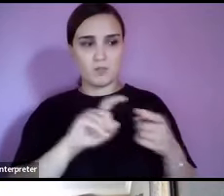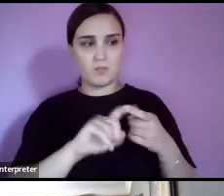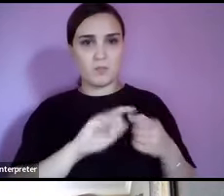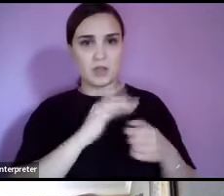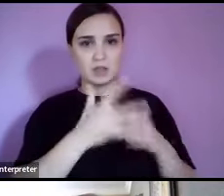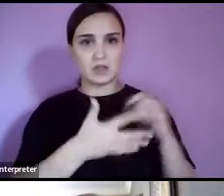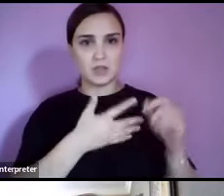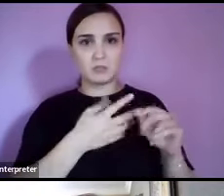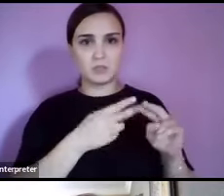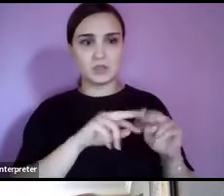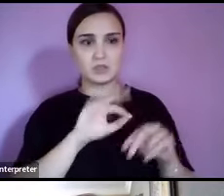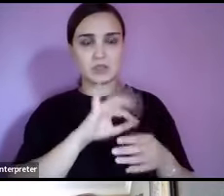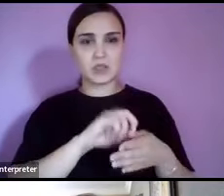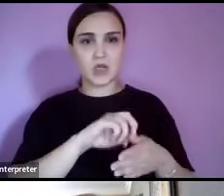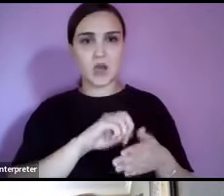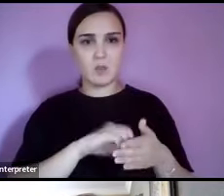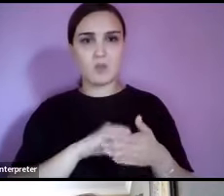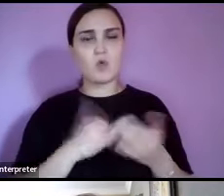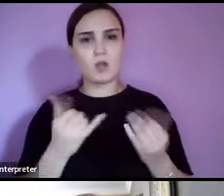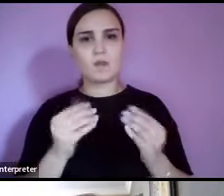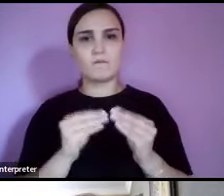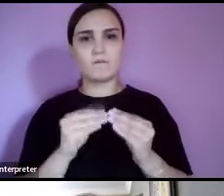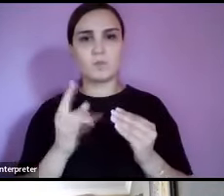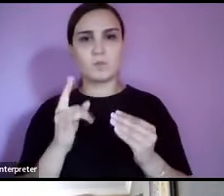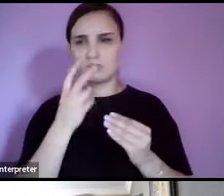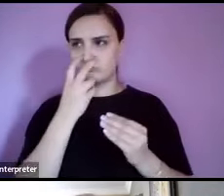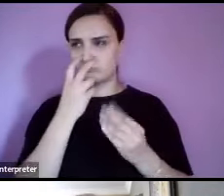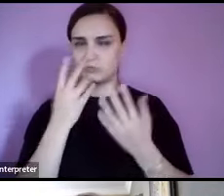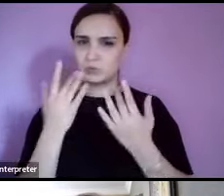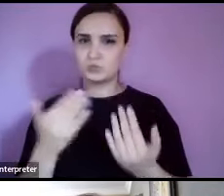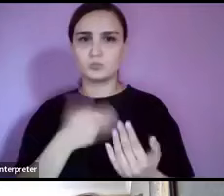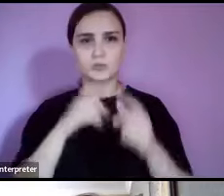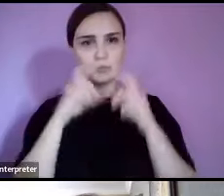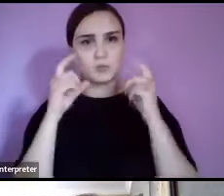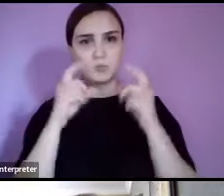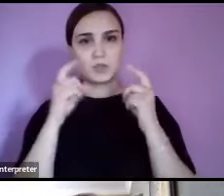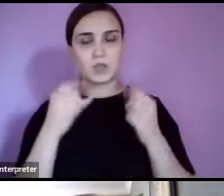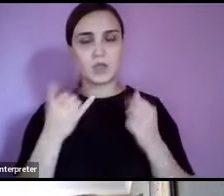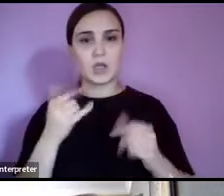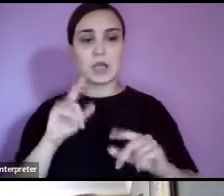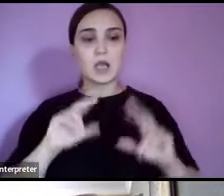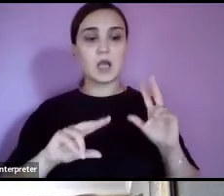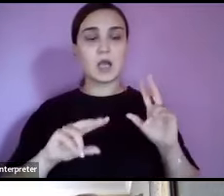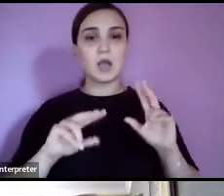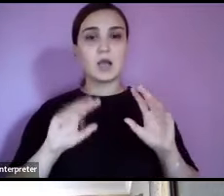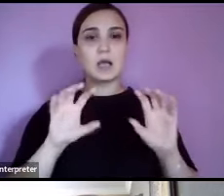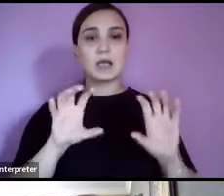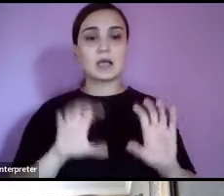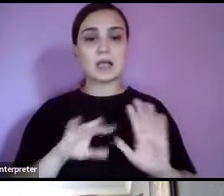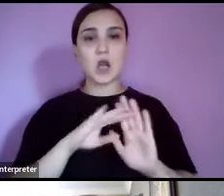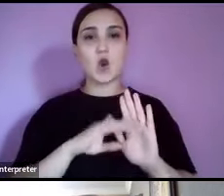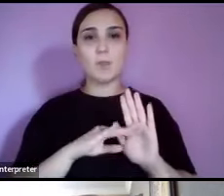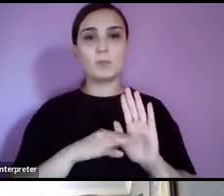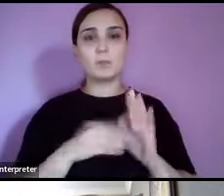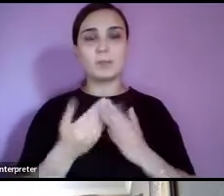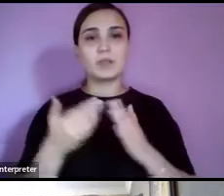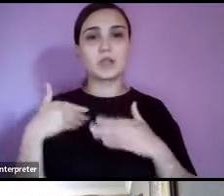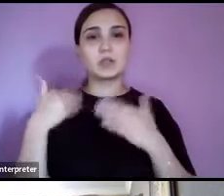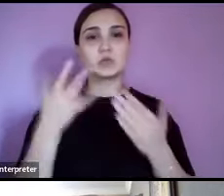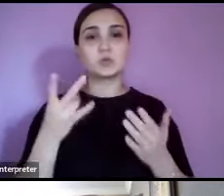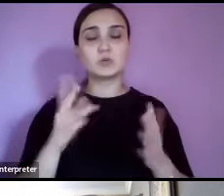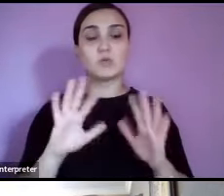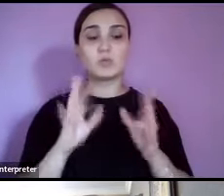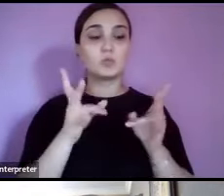და რეკომენდაცია არის შემდეგი, რომ უნდა გავითვალისწინონ კონტექსტი და კონკრეტული სიტუაცია. რიგ შემთხვევაში თუ